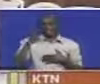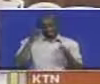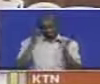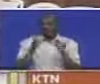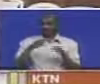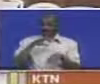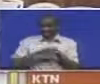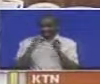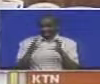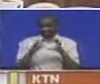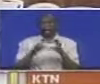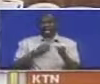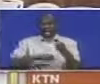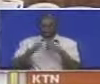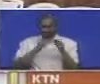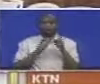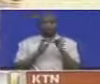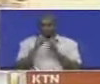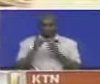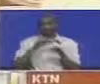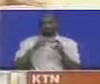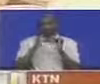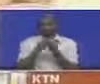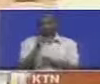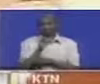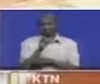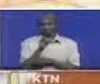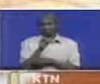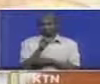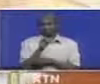hifadhi hiyo ichukuliwe hatua za kisheria na familia hiyo. Agnes Penda, KTN Leo.